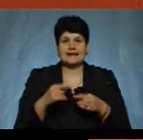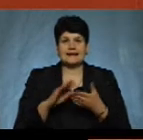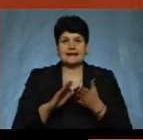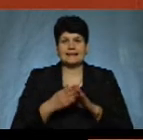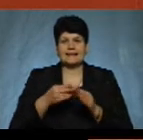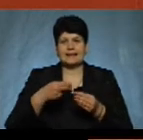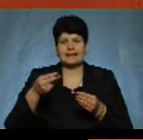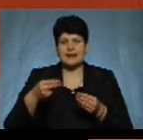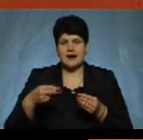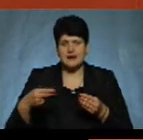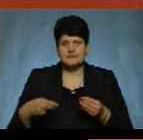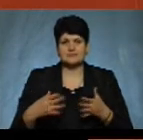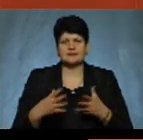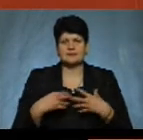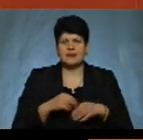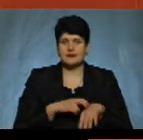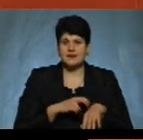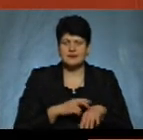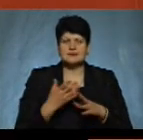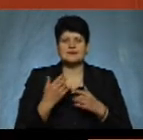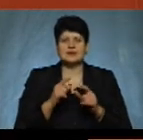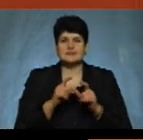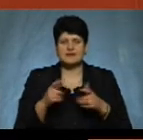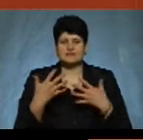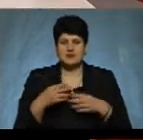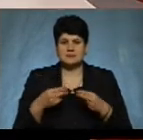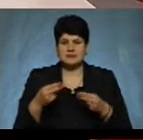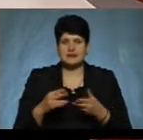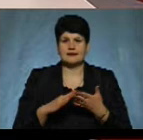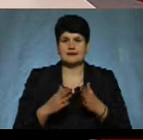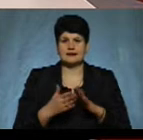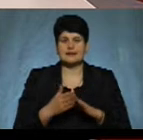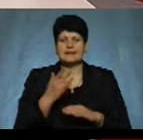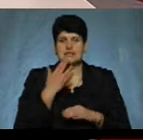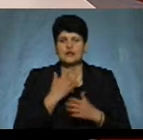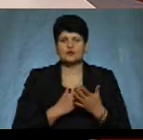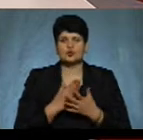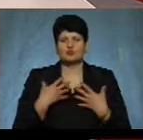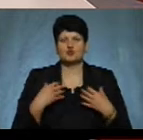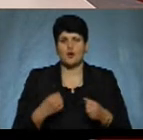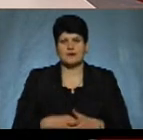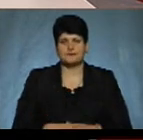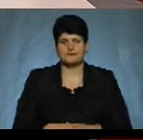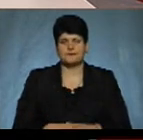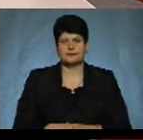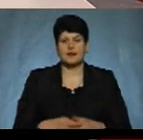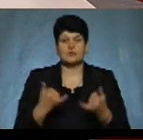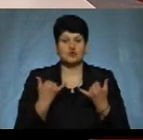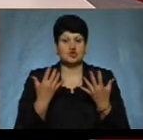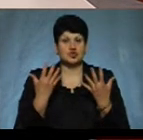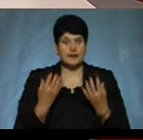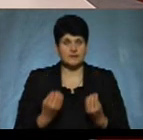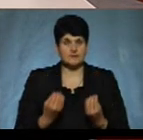сімейними лікарями вже укладено? І, відповідно, скільки закладів уклали декларації з Національною службою здоров'я? На сьогоднішній день